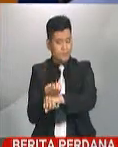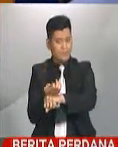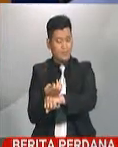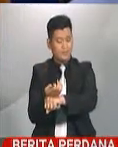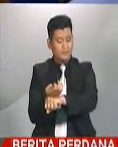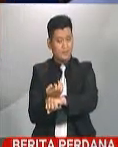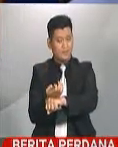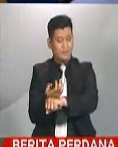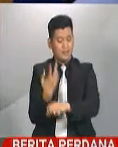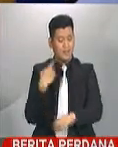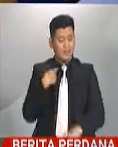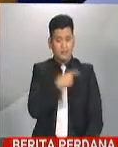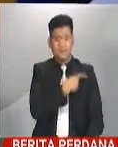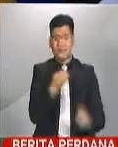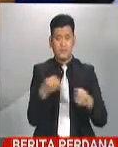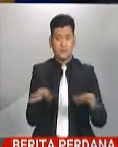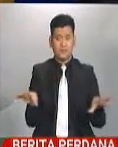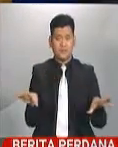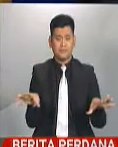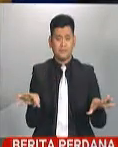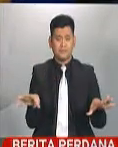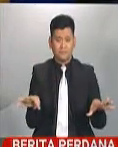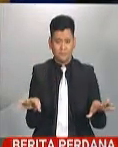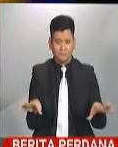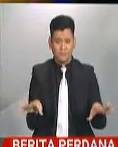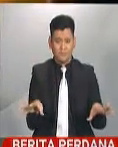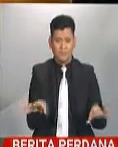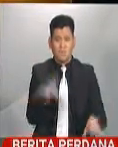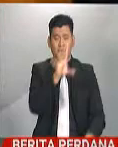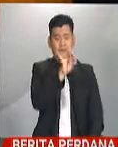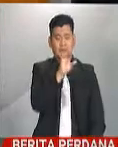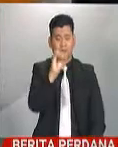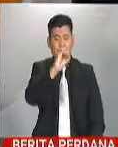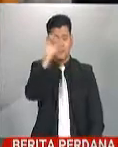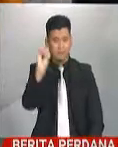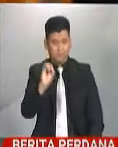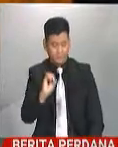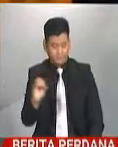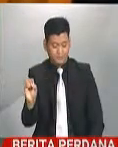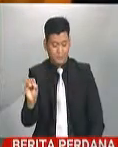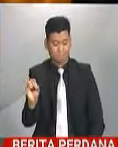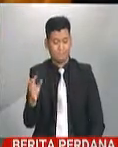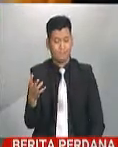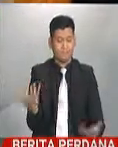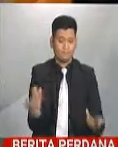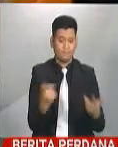kita sudah mencecah 80%.